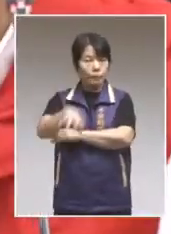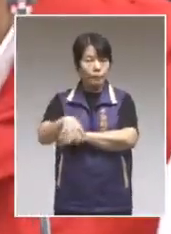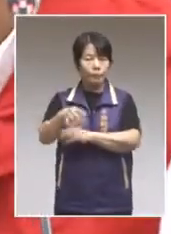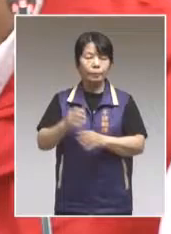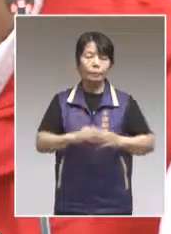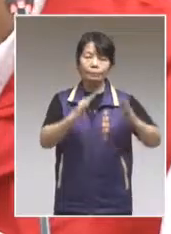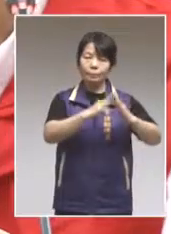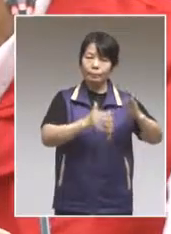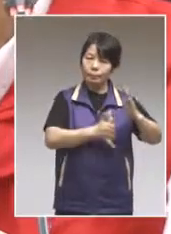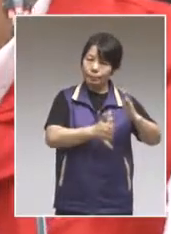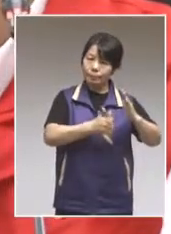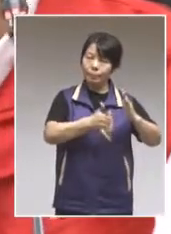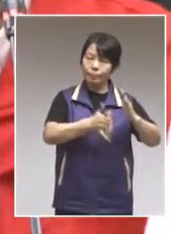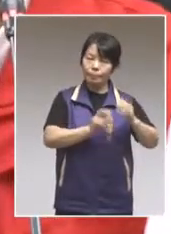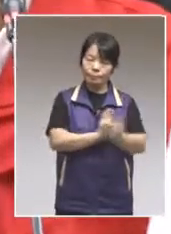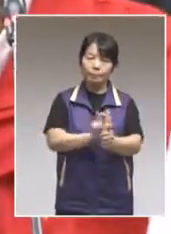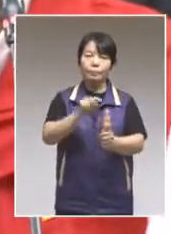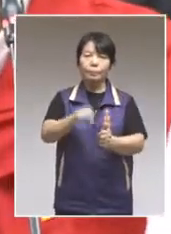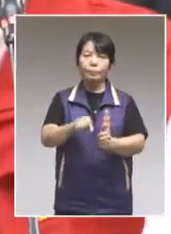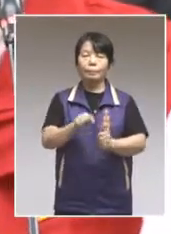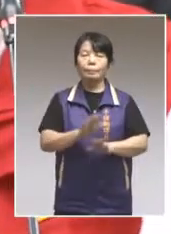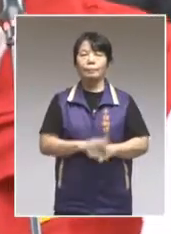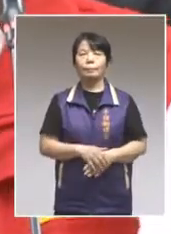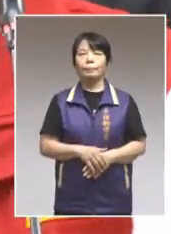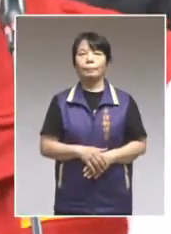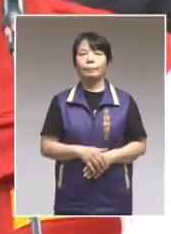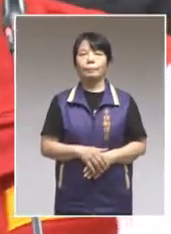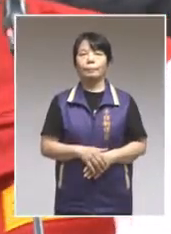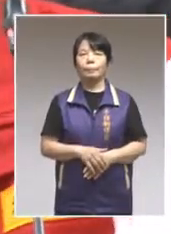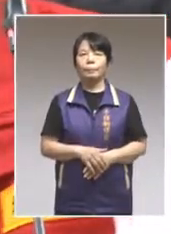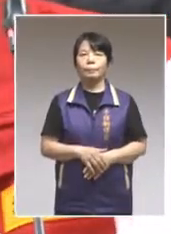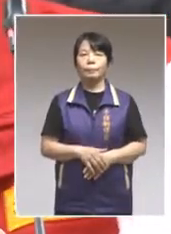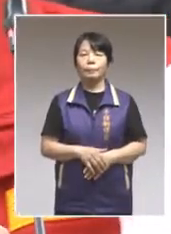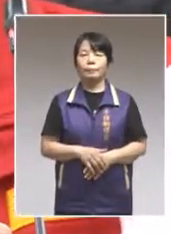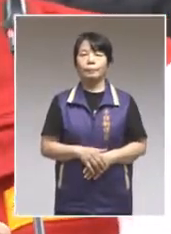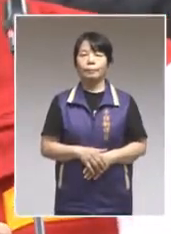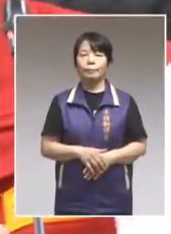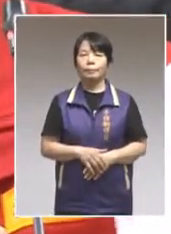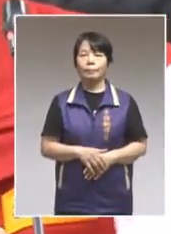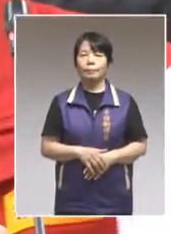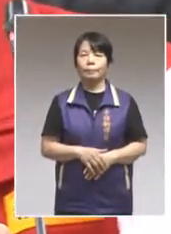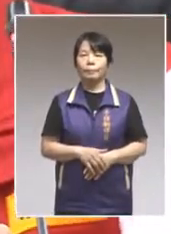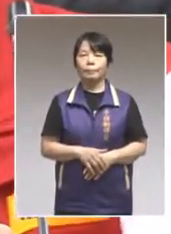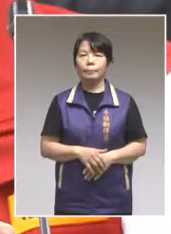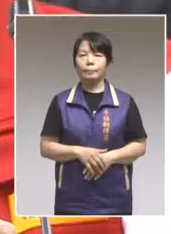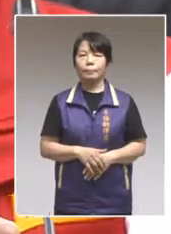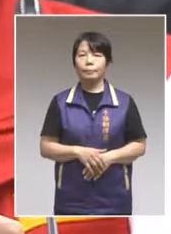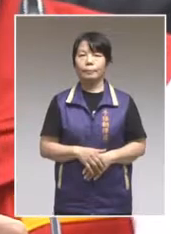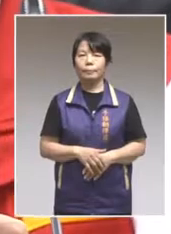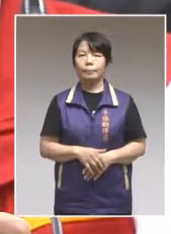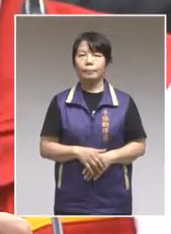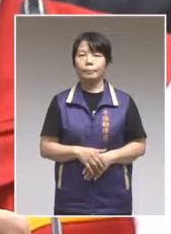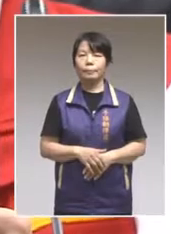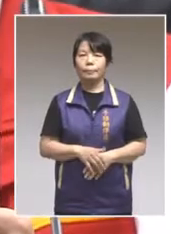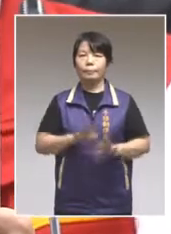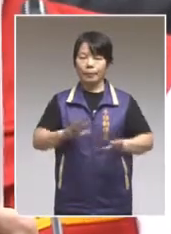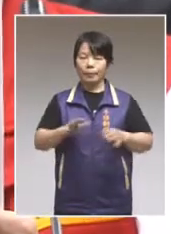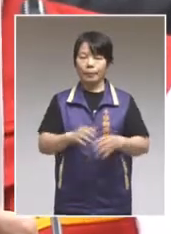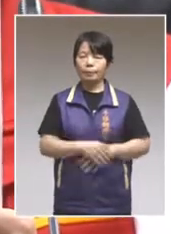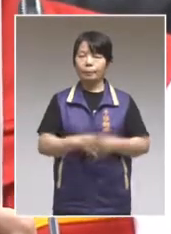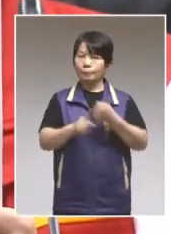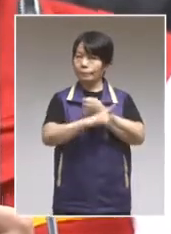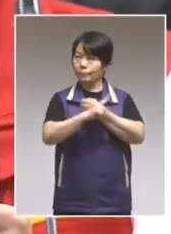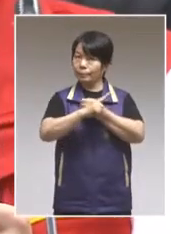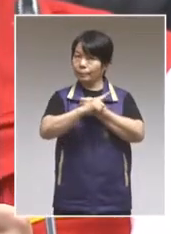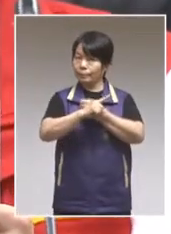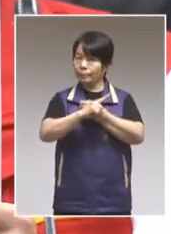分那各位看得出来那我们的这个第一级的